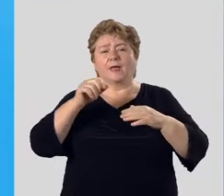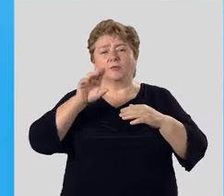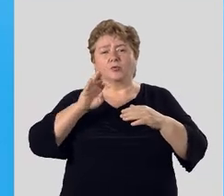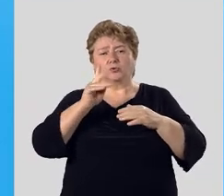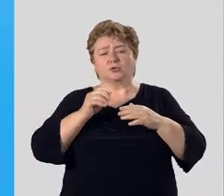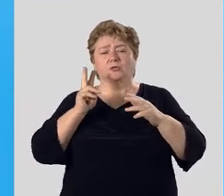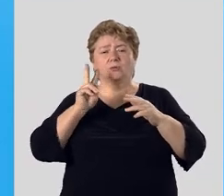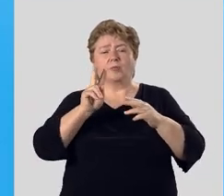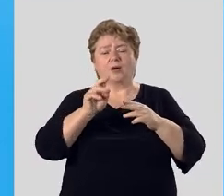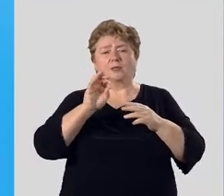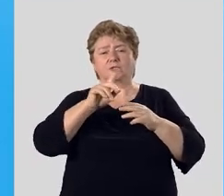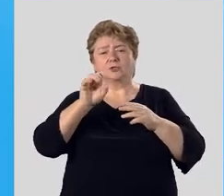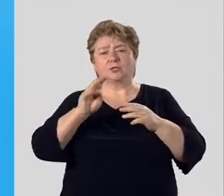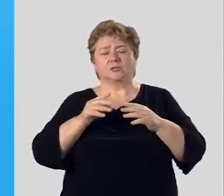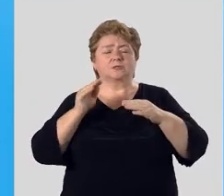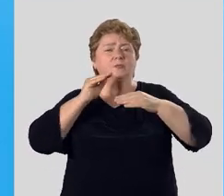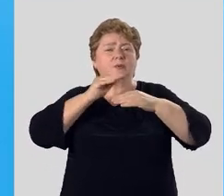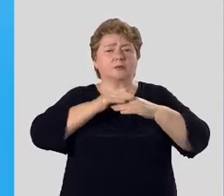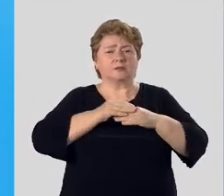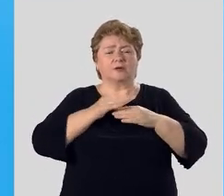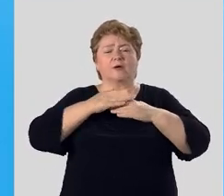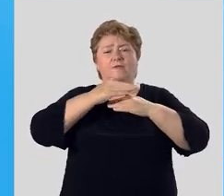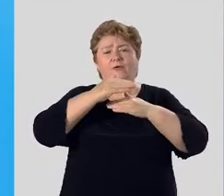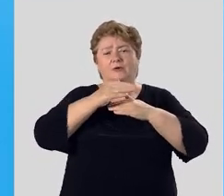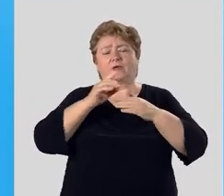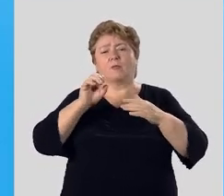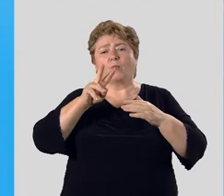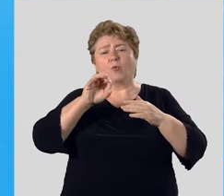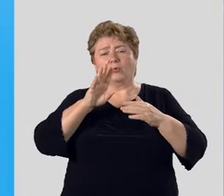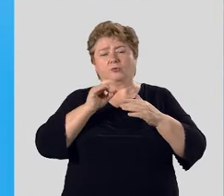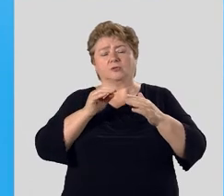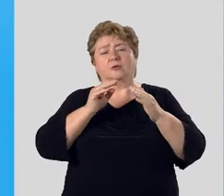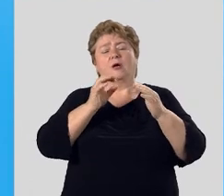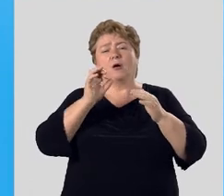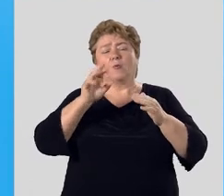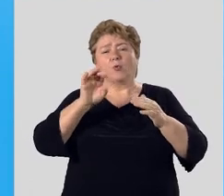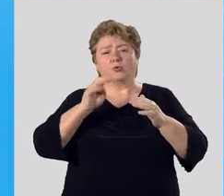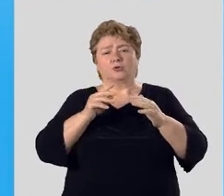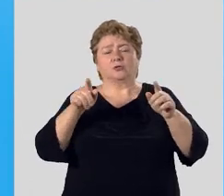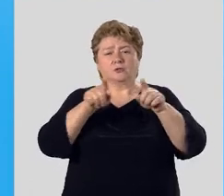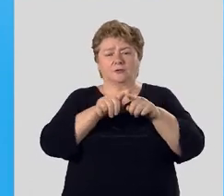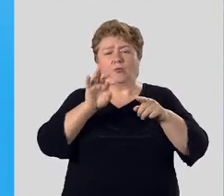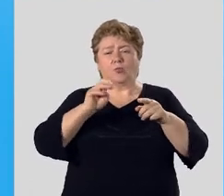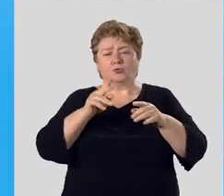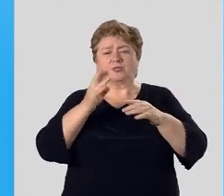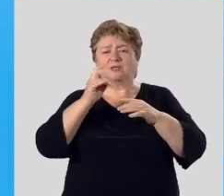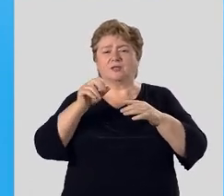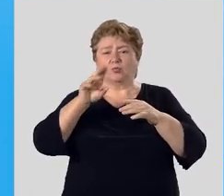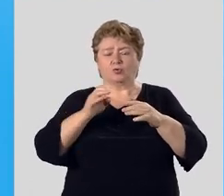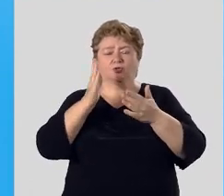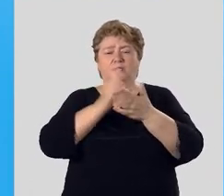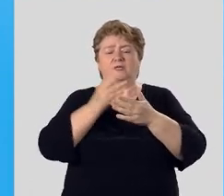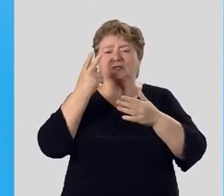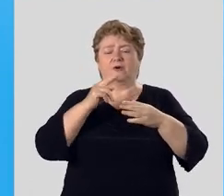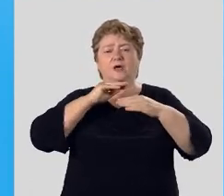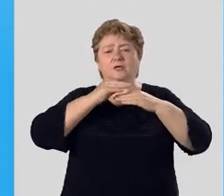Надпочечники – парные железы, прилегающие к верхним полюсам почек. Как и почки, надпочечники имеют два